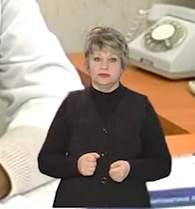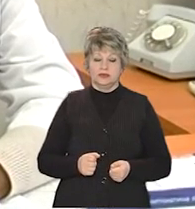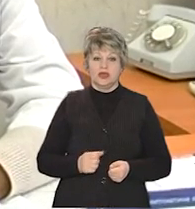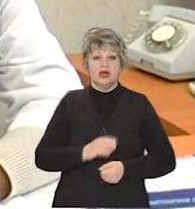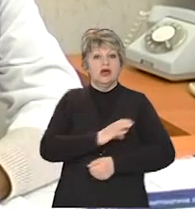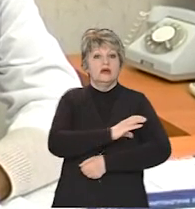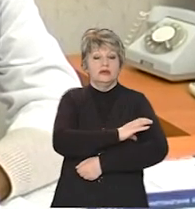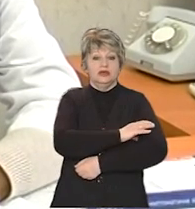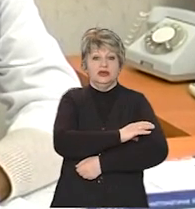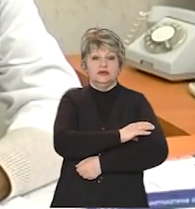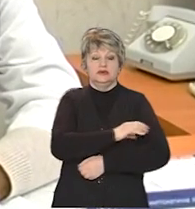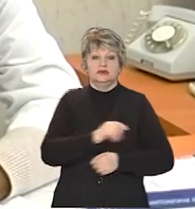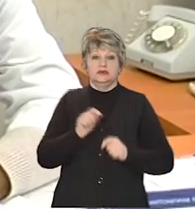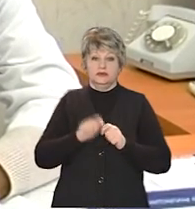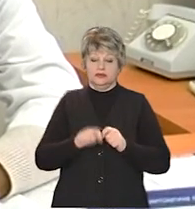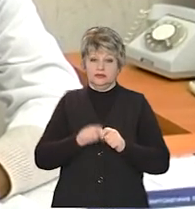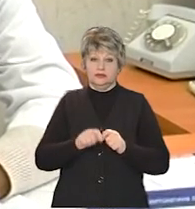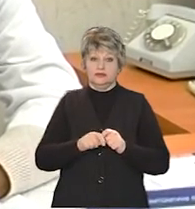Значить, вимірюється артеріальний тиск